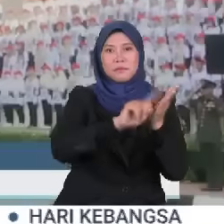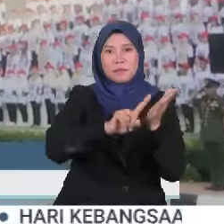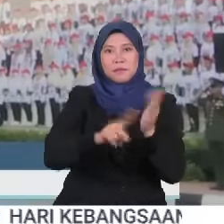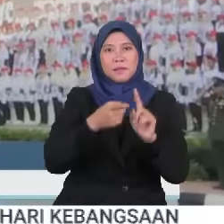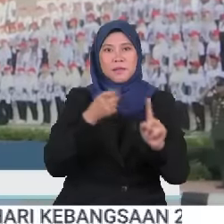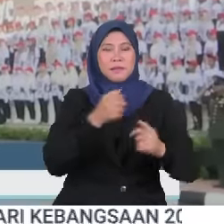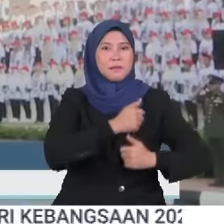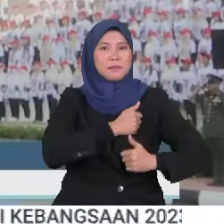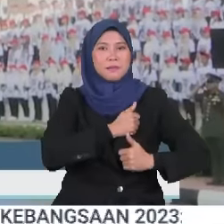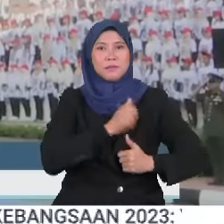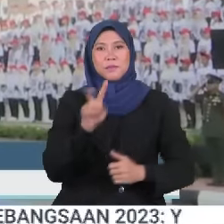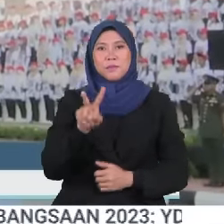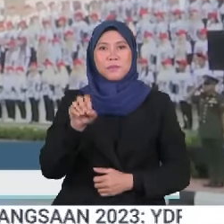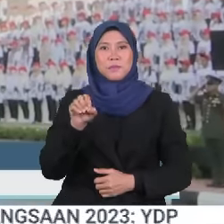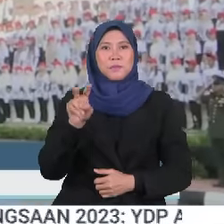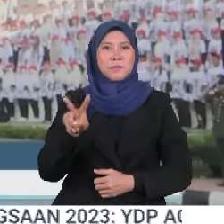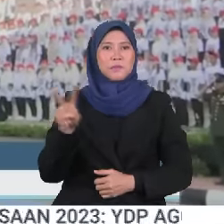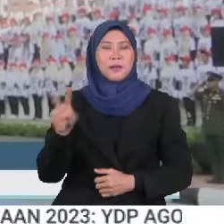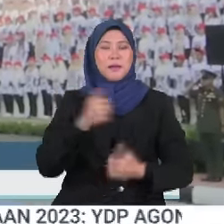dari Batalion ke-22